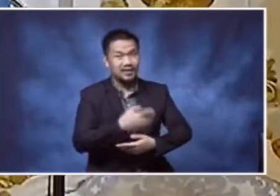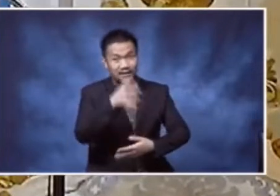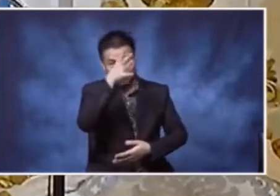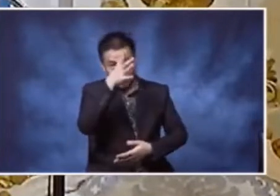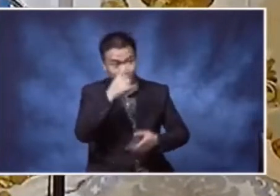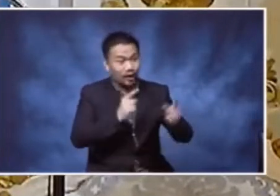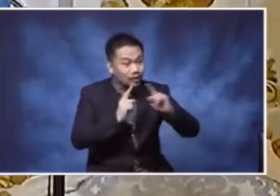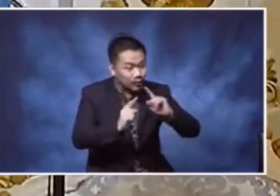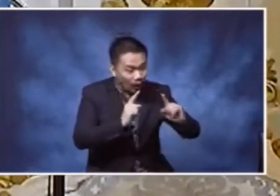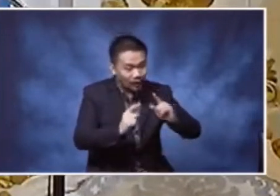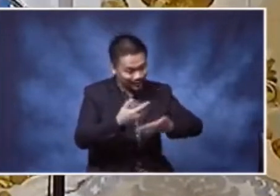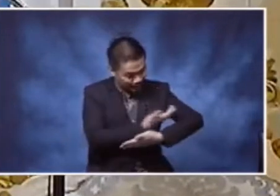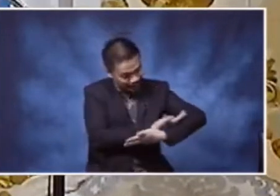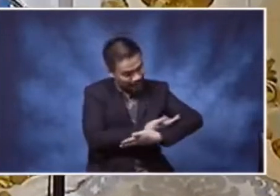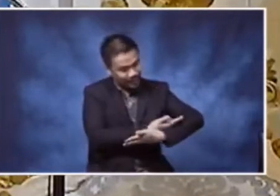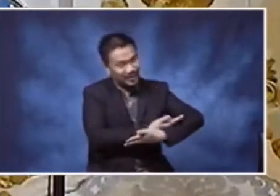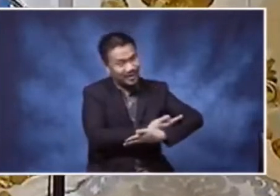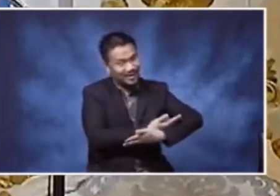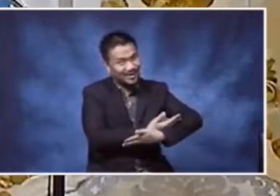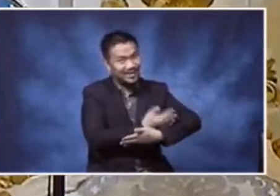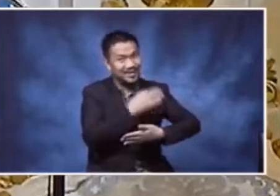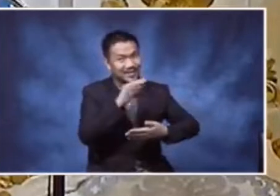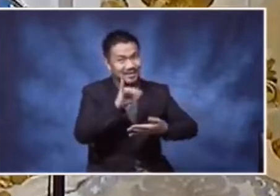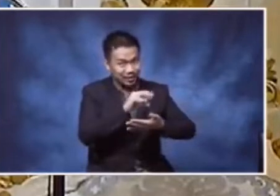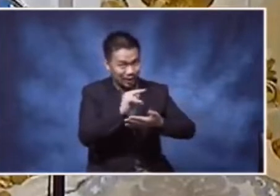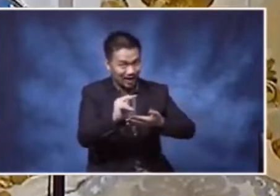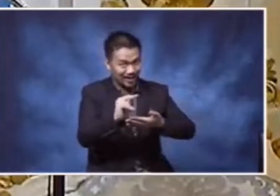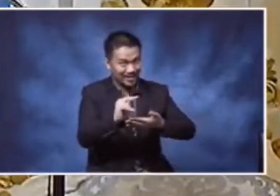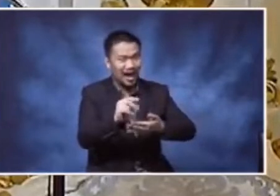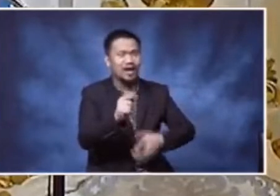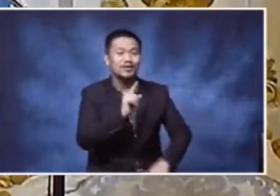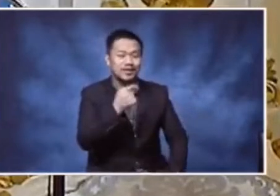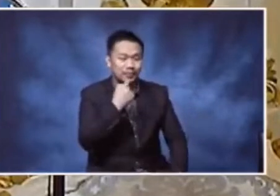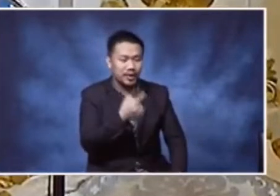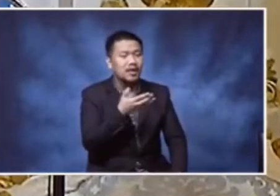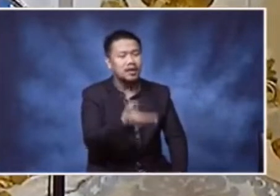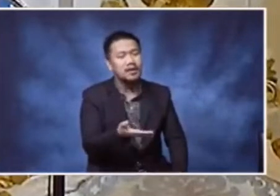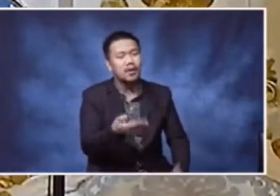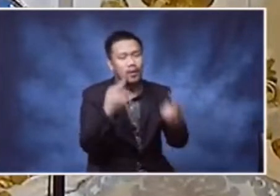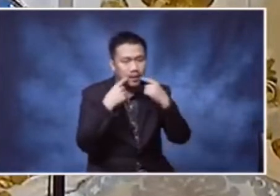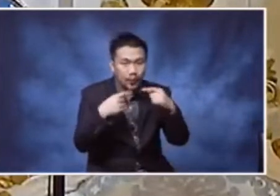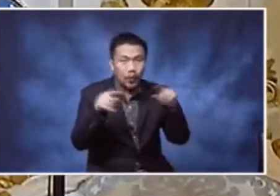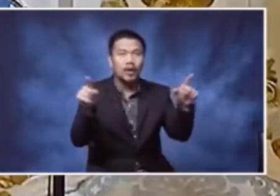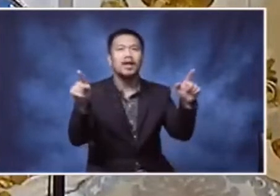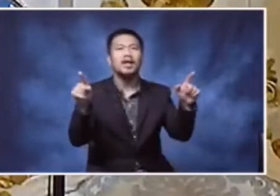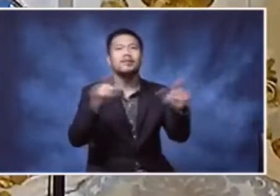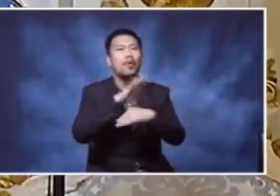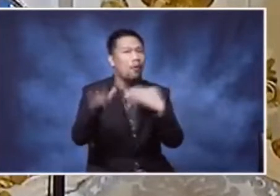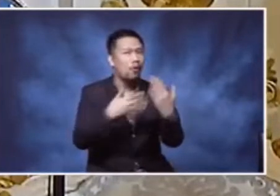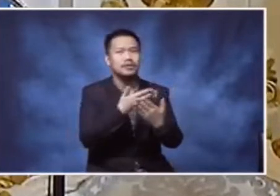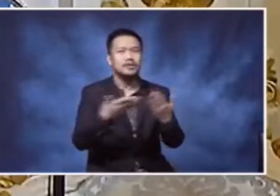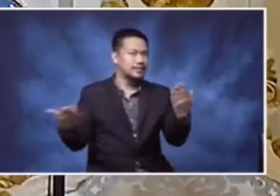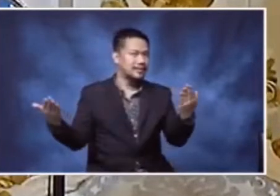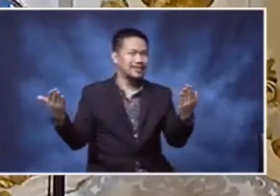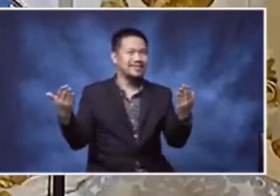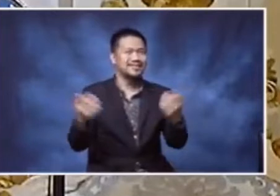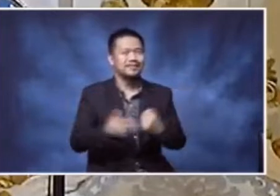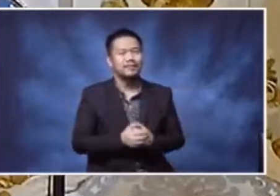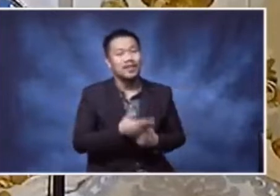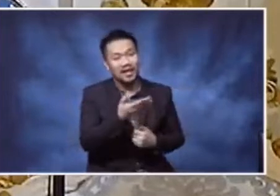yung batang sanggol na si Juan, ikaw ang magpapahayag nito. Ikaw